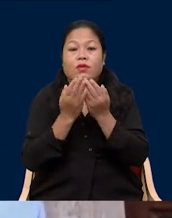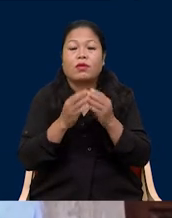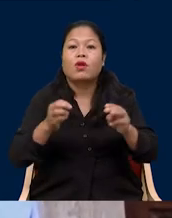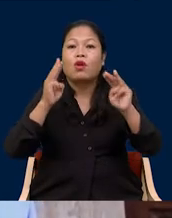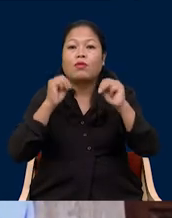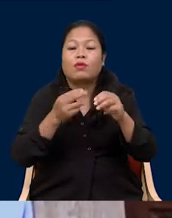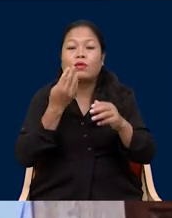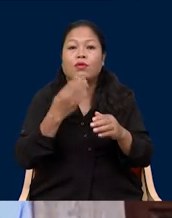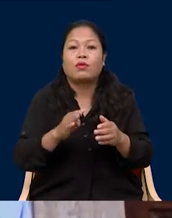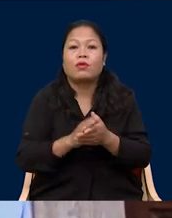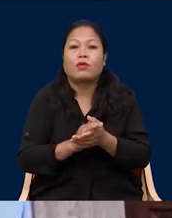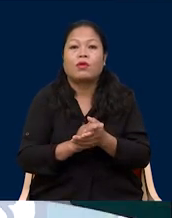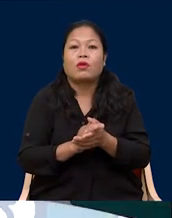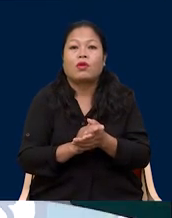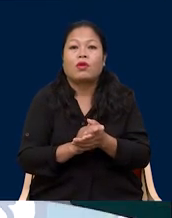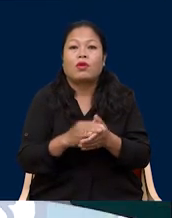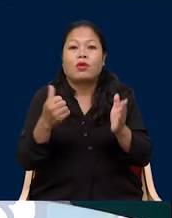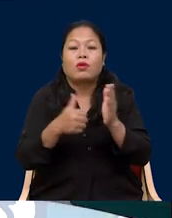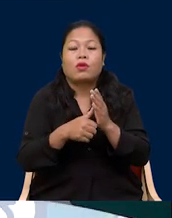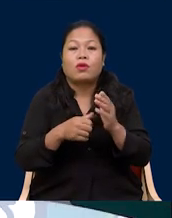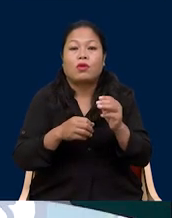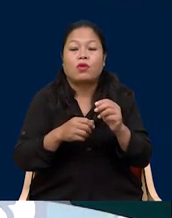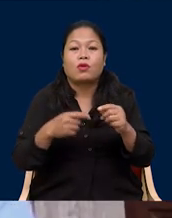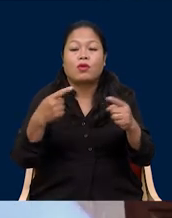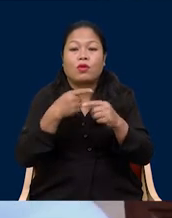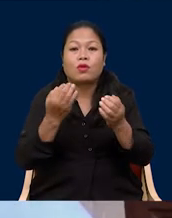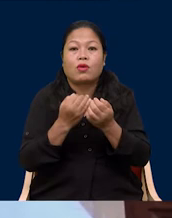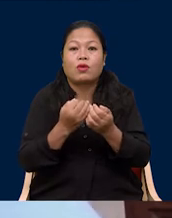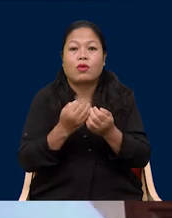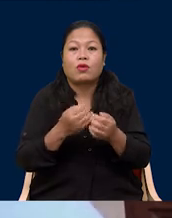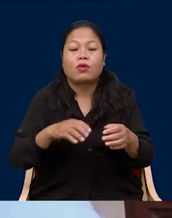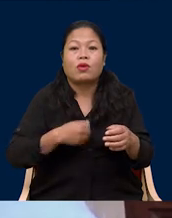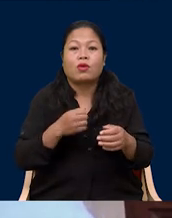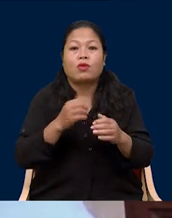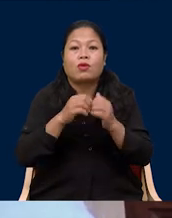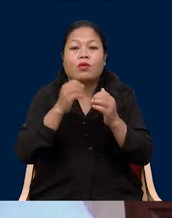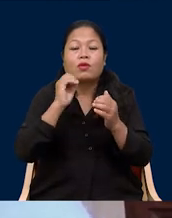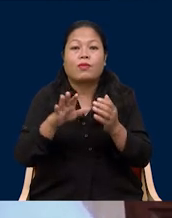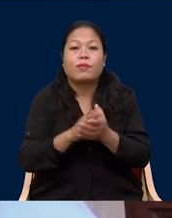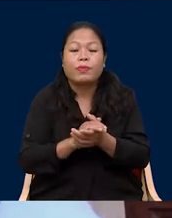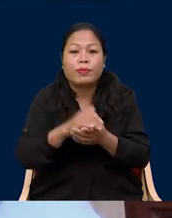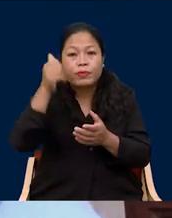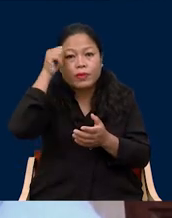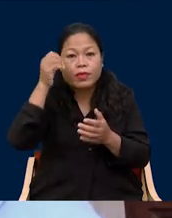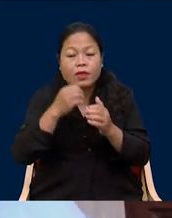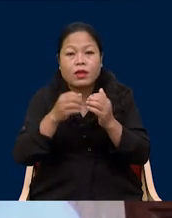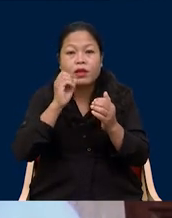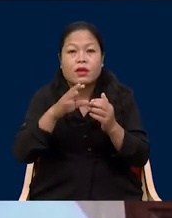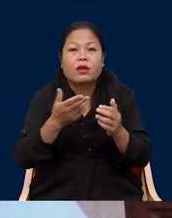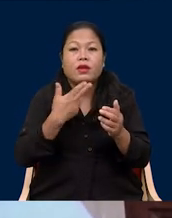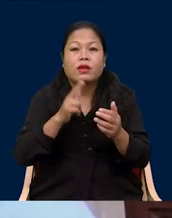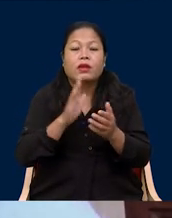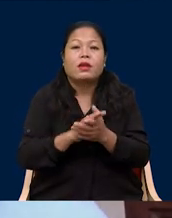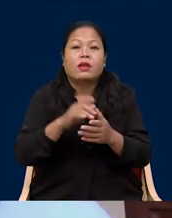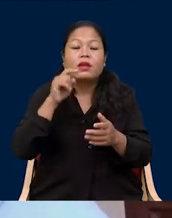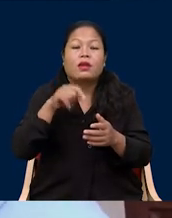के हुन्छ भन्ने कुरा पनि एकदम महत्त्वपूर्ण हुन्छ। फर इक्जाम्पल एउटा मलाई आफ्नो जस्ट अनुभव सेयर गर्नु पर्यो होइन, गर्न